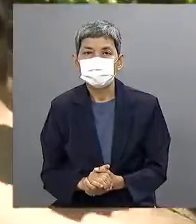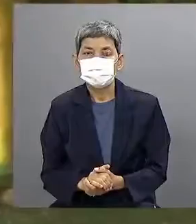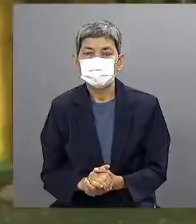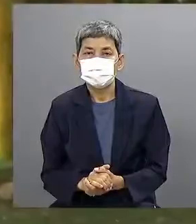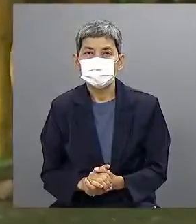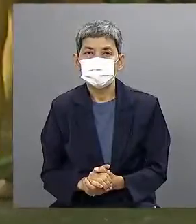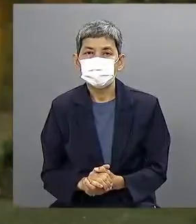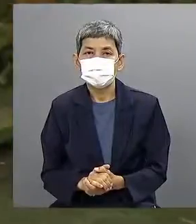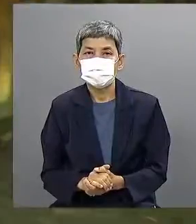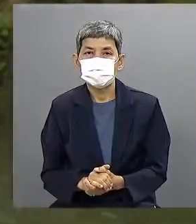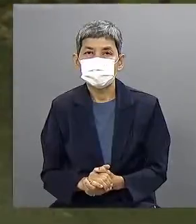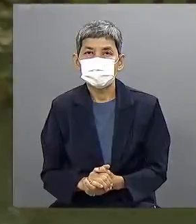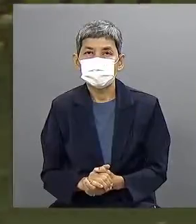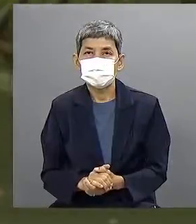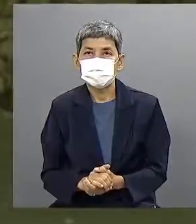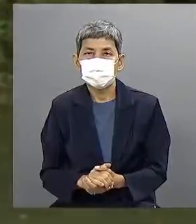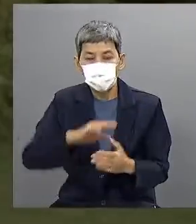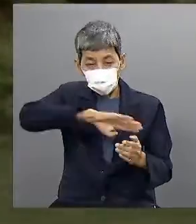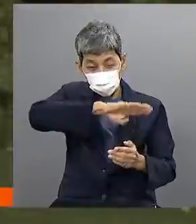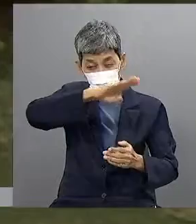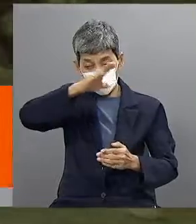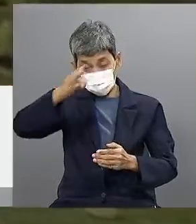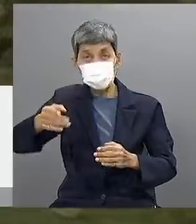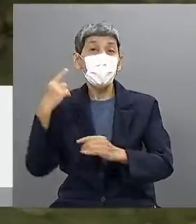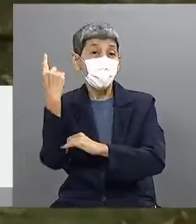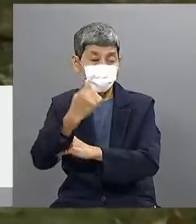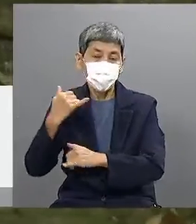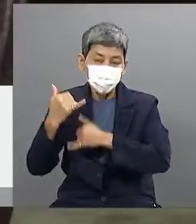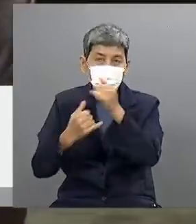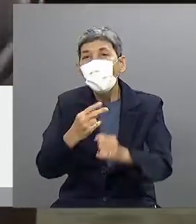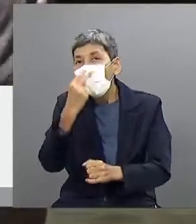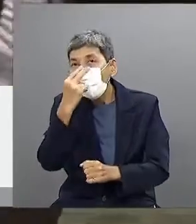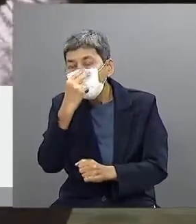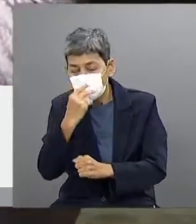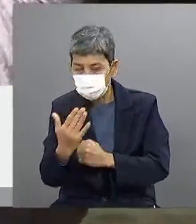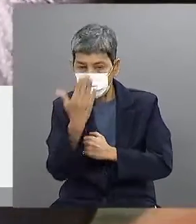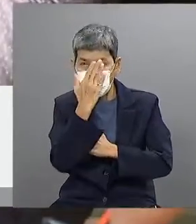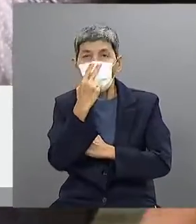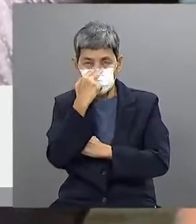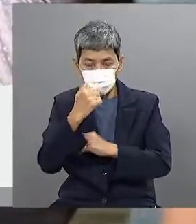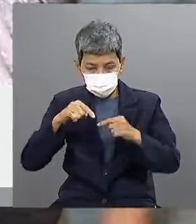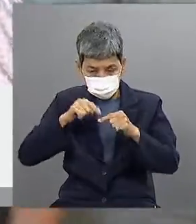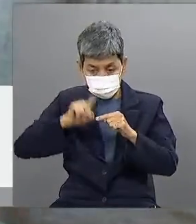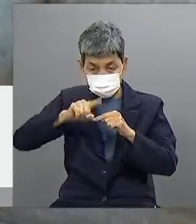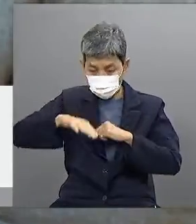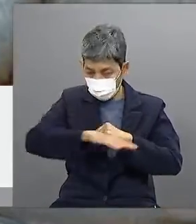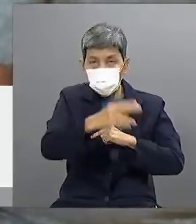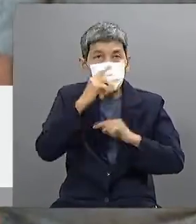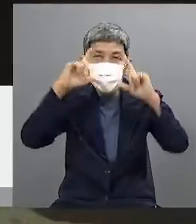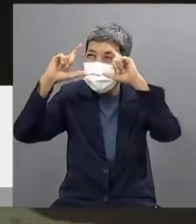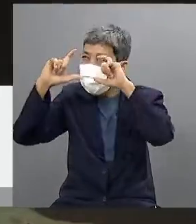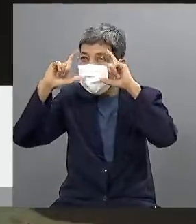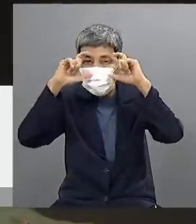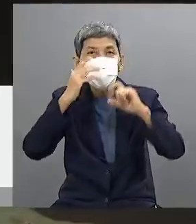พื้นที่ถ้ำหลวงปัจจุบันเปิดให้นักท่องเที่ยวได้เข้าชมถึงบริเวณปากถ้ำโถงที่1ให้นักท่องเที่ยวได้ถ่ายภาพชมความสวยงาม